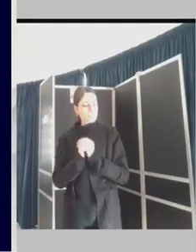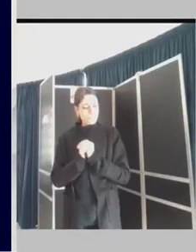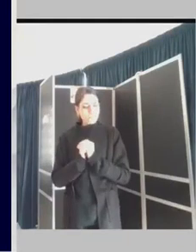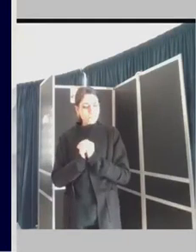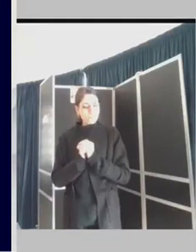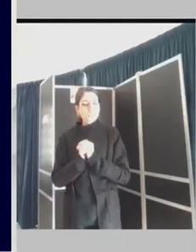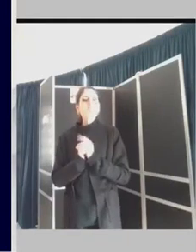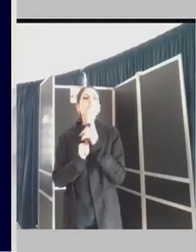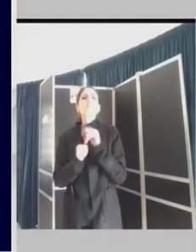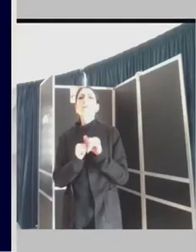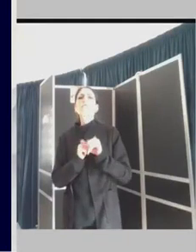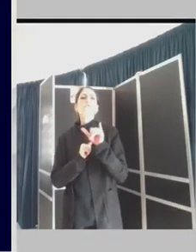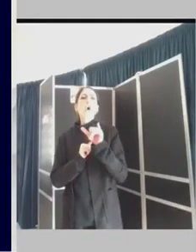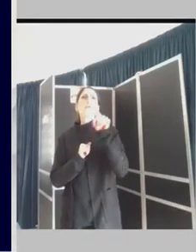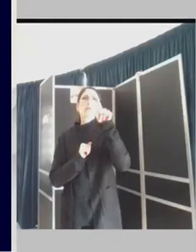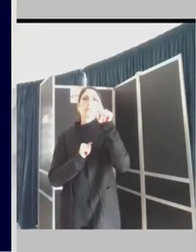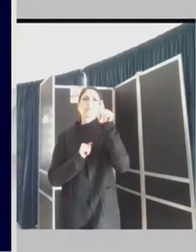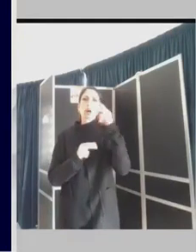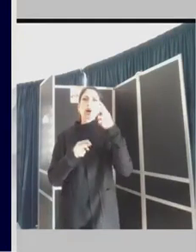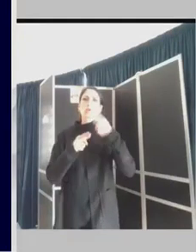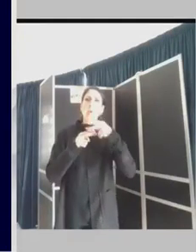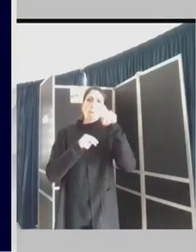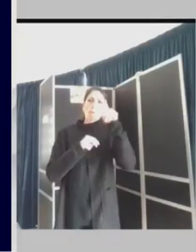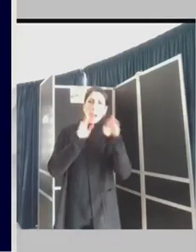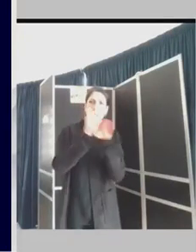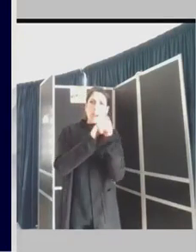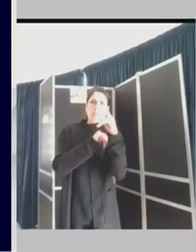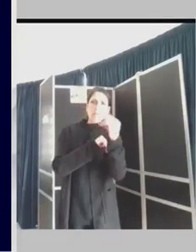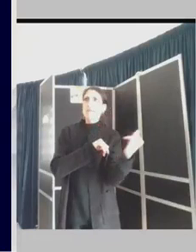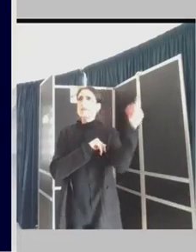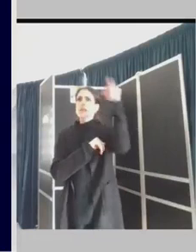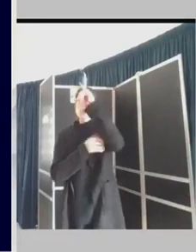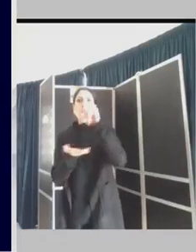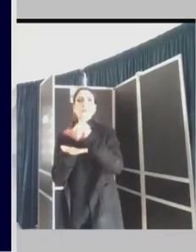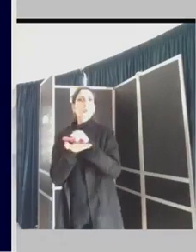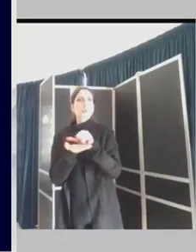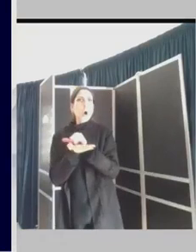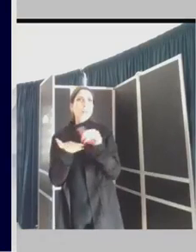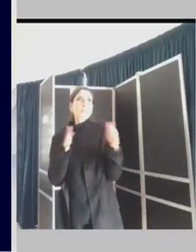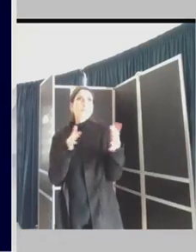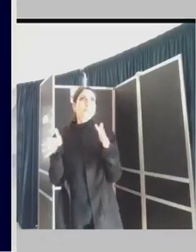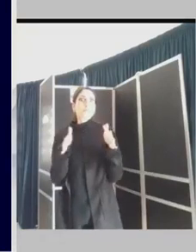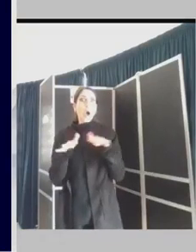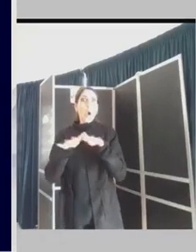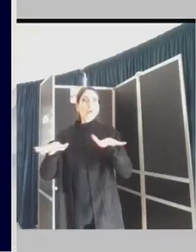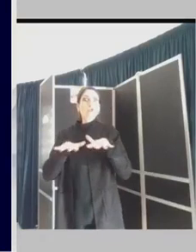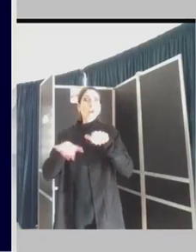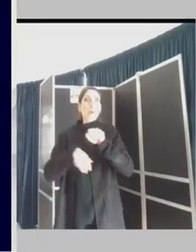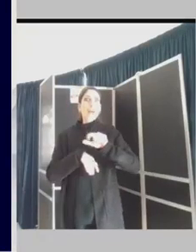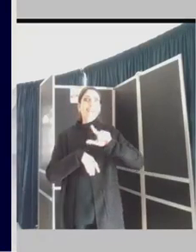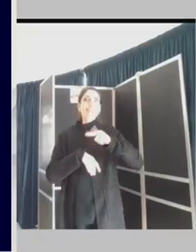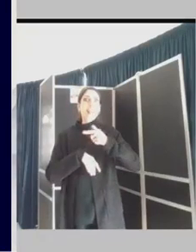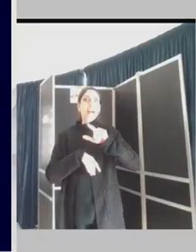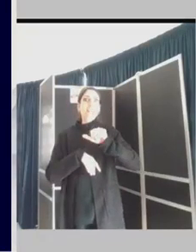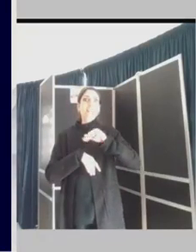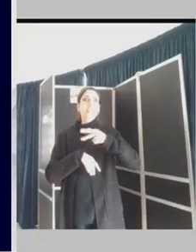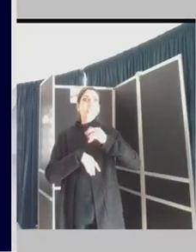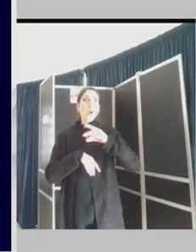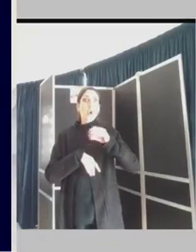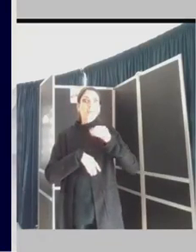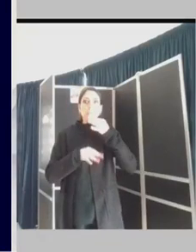più o meno sull'Atlantico, quindi impossibilitati a una discesa d'emergenza